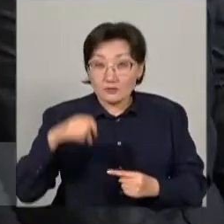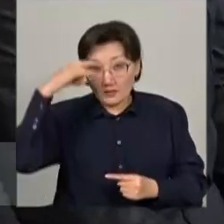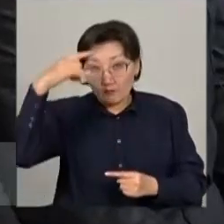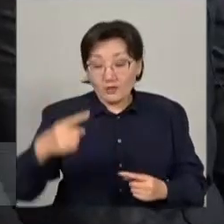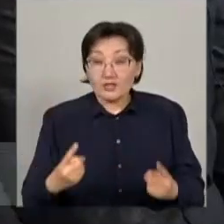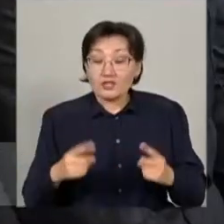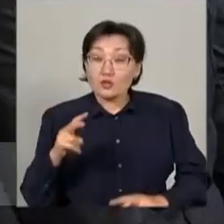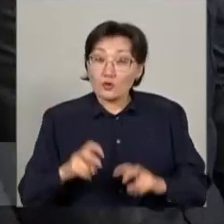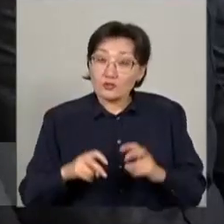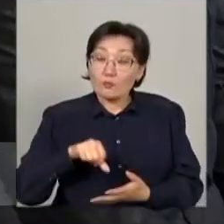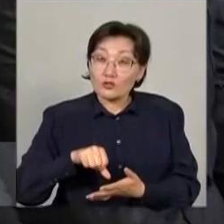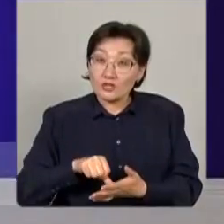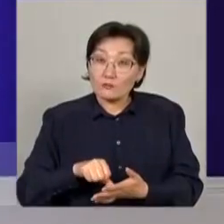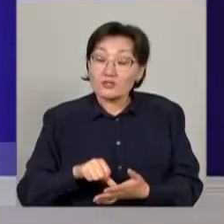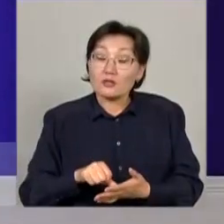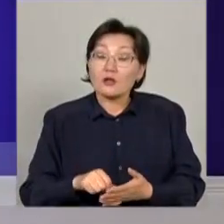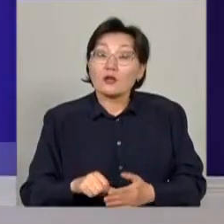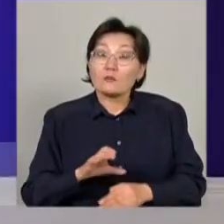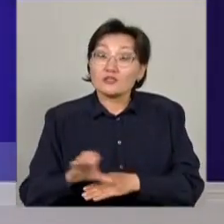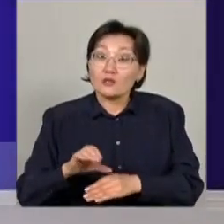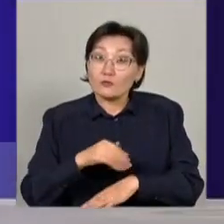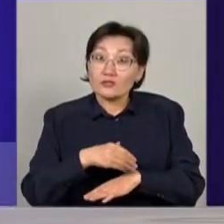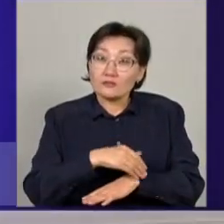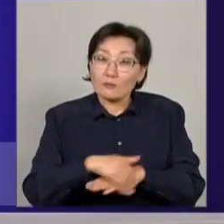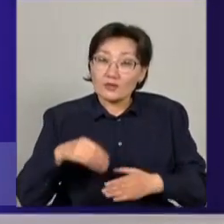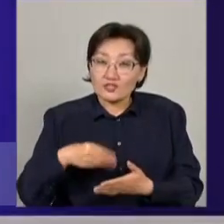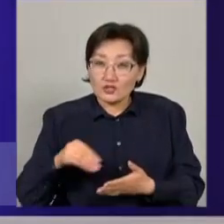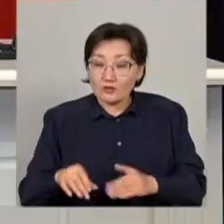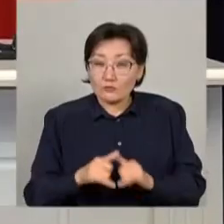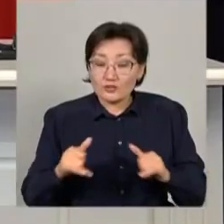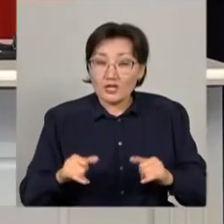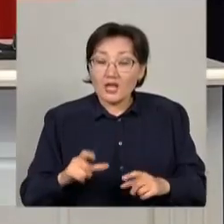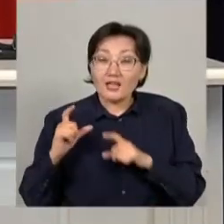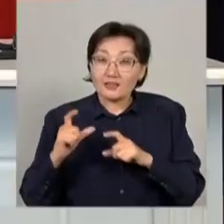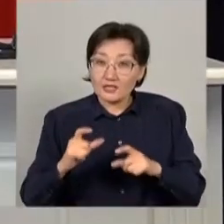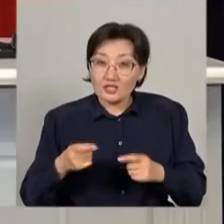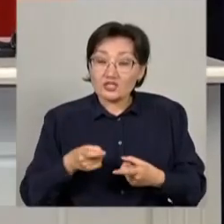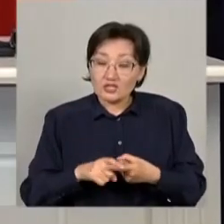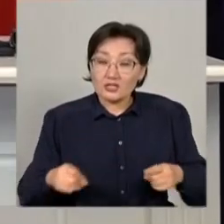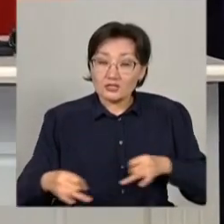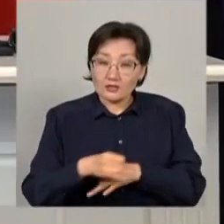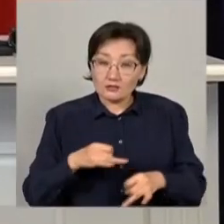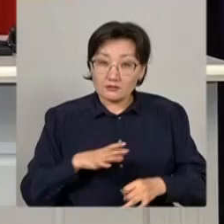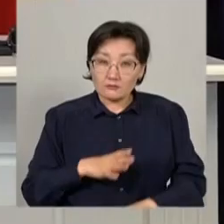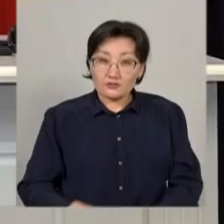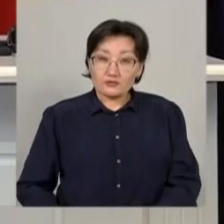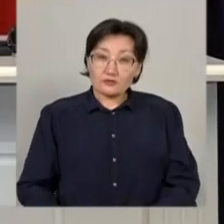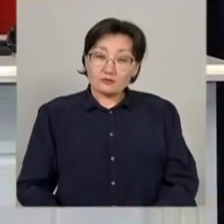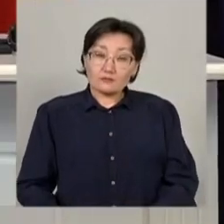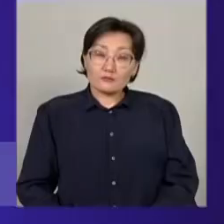кәсіпорын өкілдері қатысты. Кездесуде экспорт пен импортты дамыту, сондай-ақ логистика жайы да талқыланды.